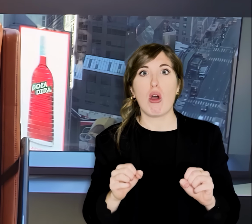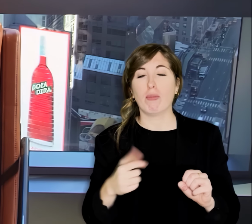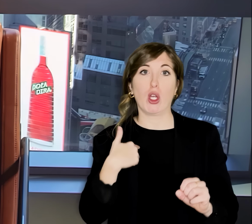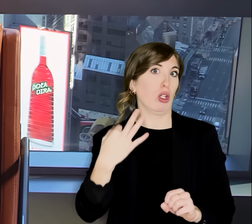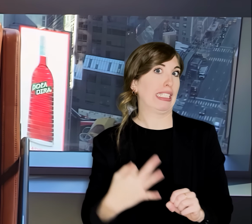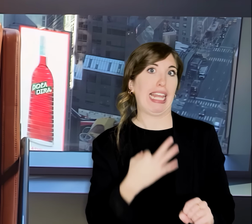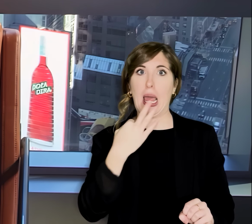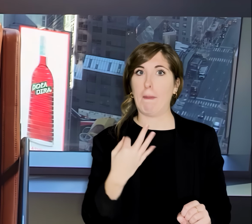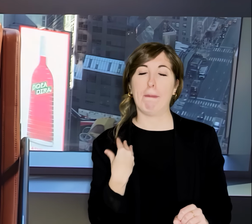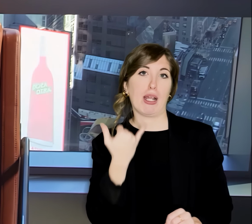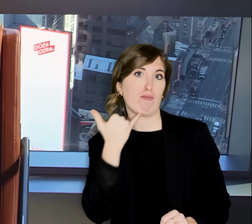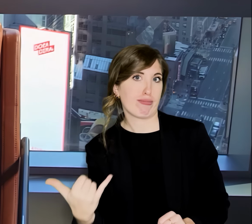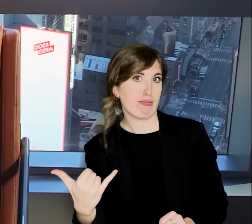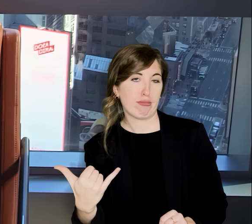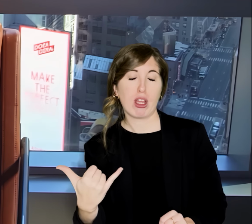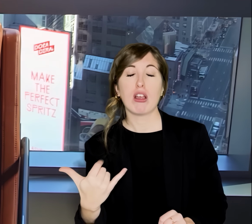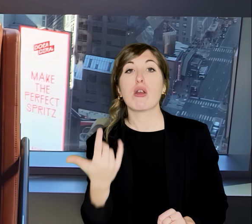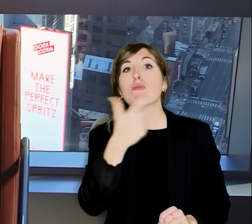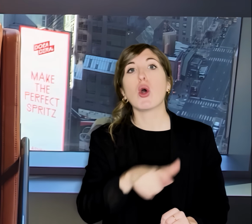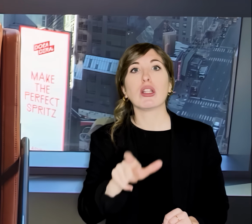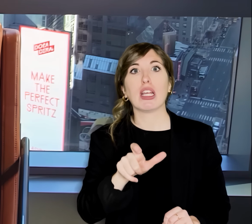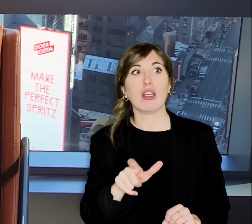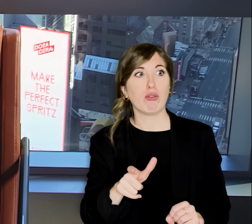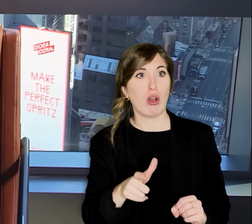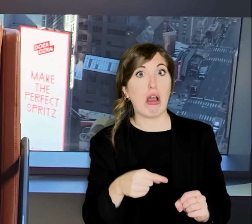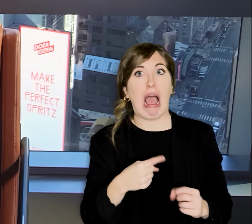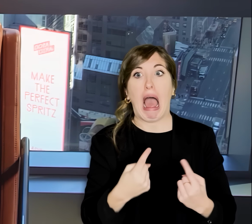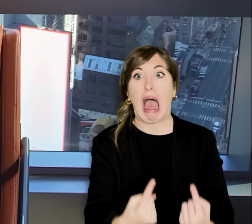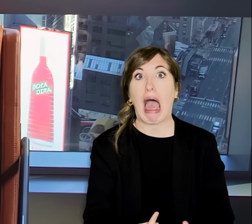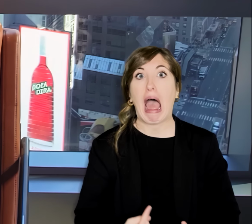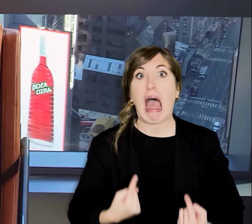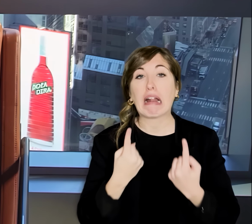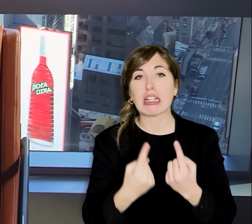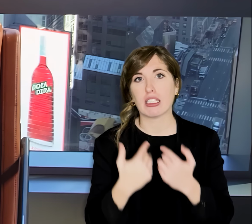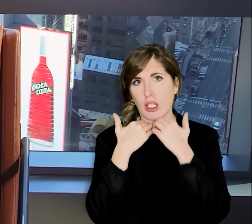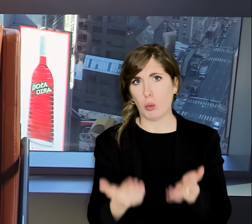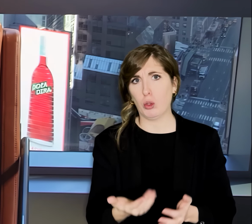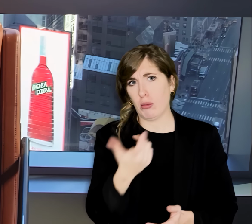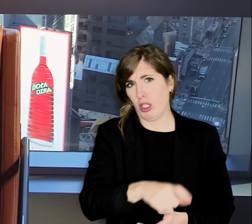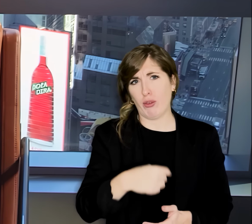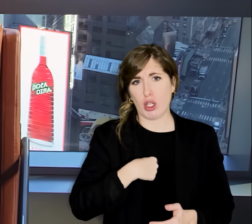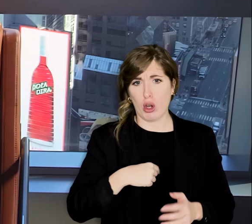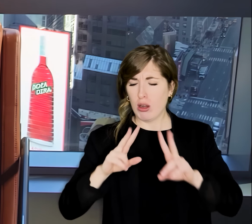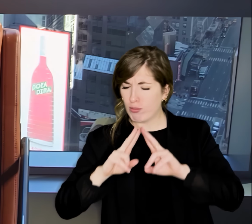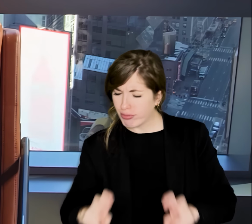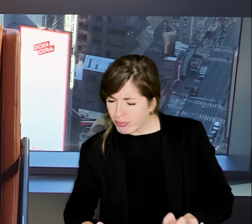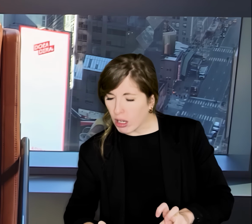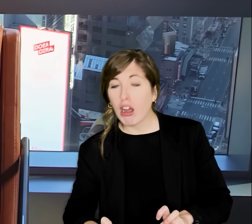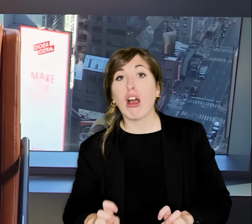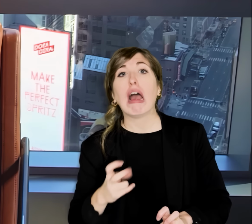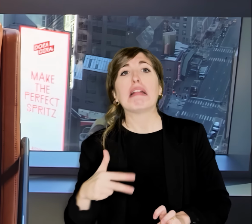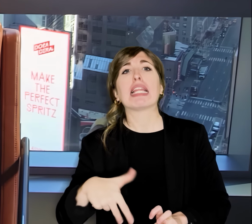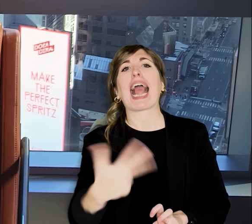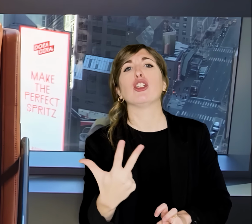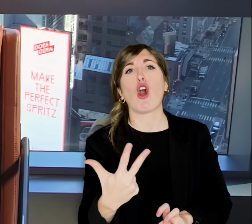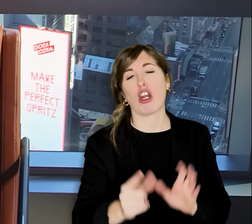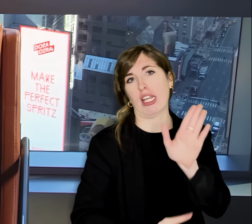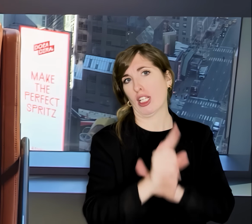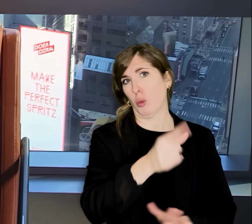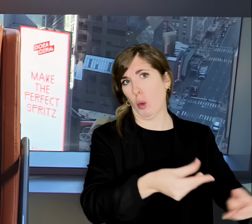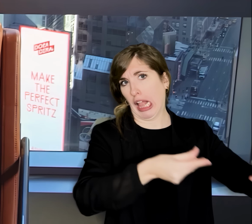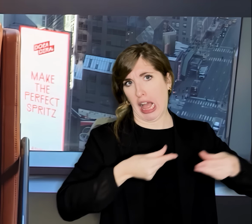telefono sempre perché Perché è inutile aspettare a me arriva l'esami istologico di 3 giorni 4 giorni appena arriva io R chiamo per